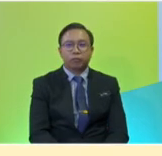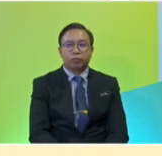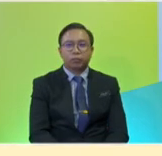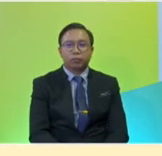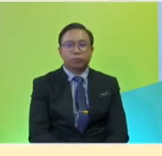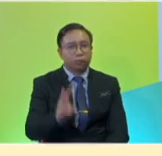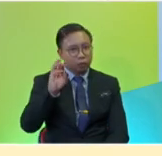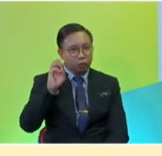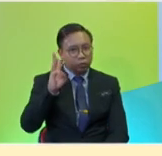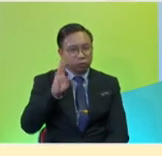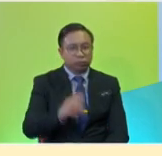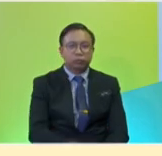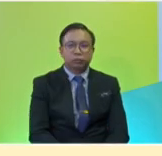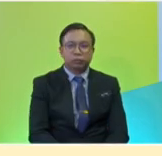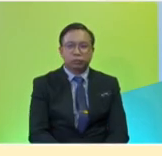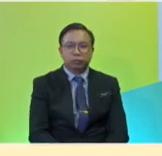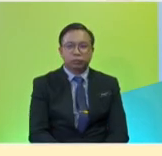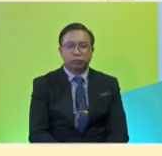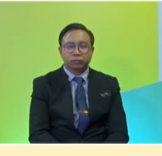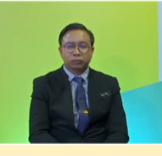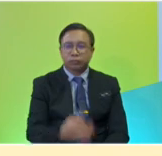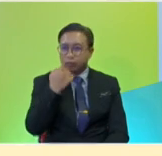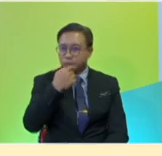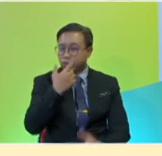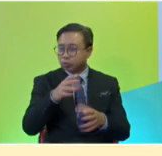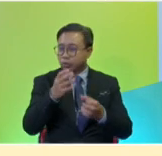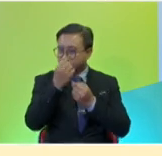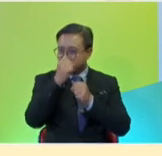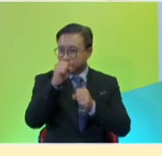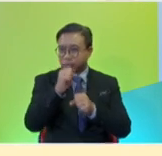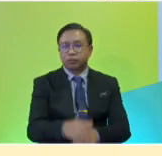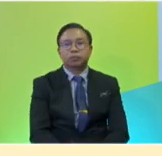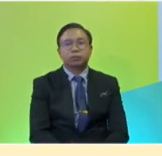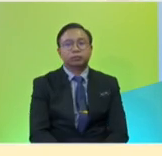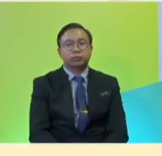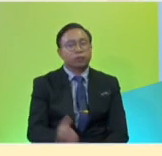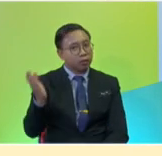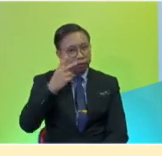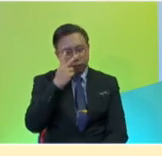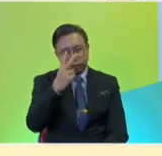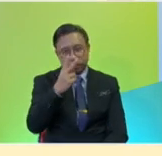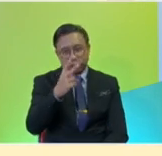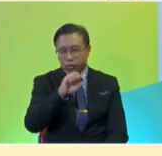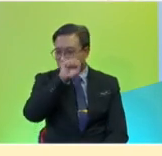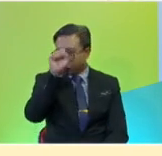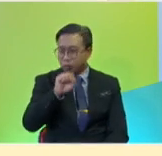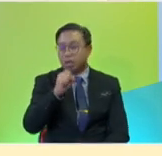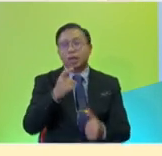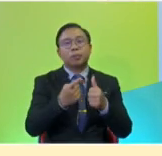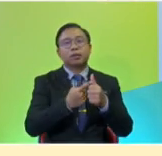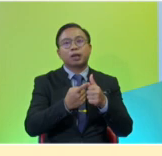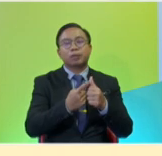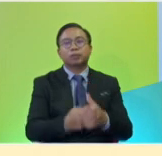wow sudah bersedia semua Oke marilah kita tengok soal dan pertama